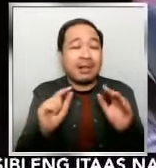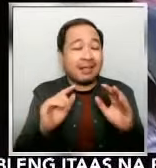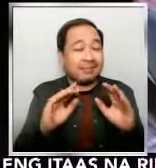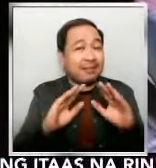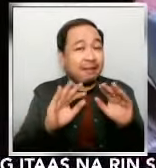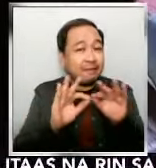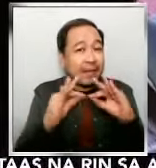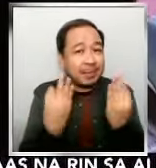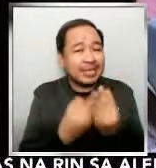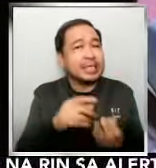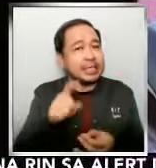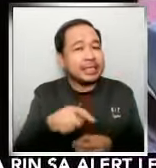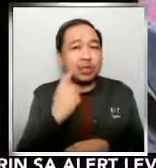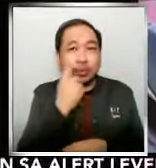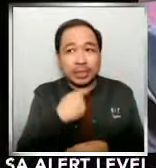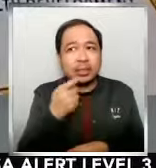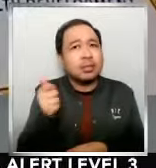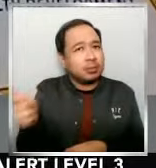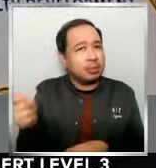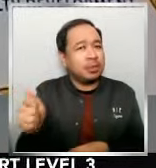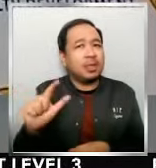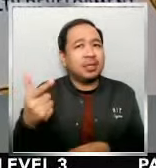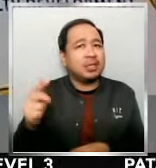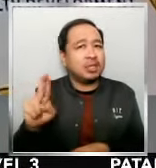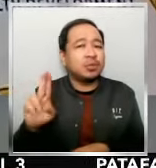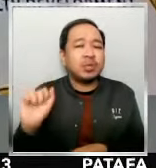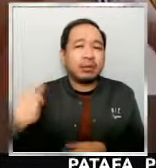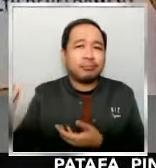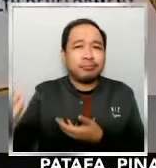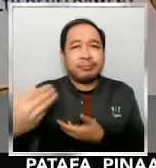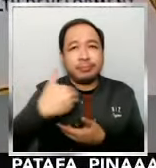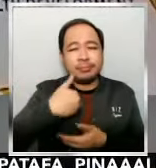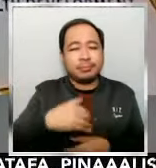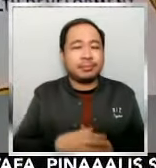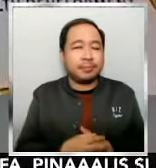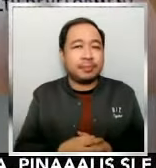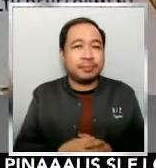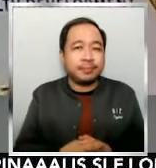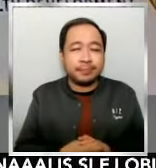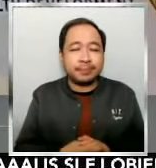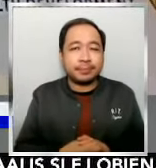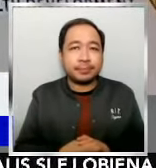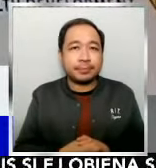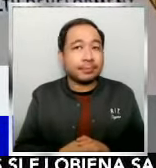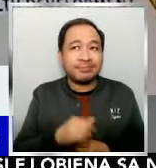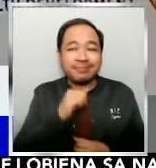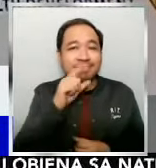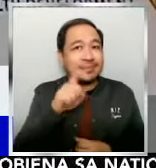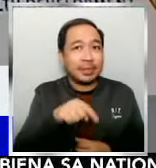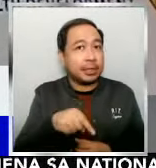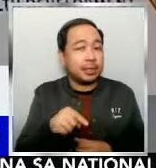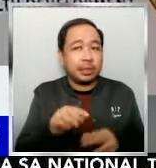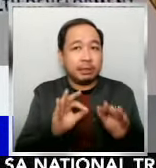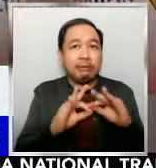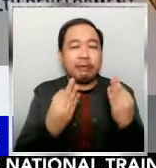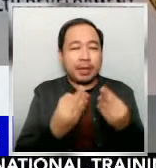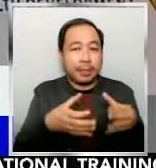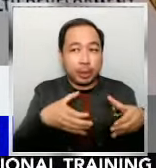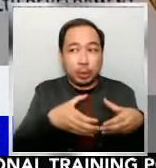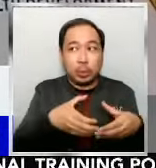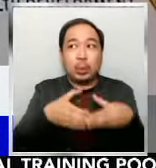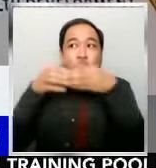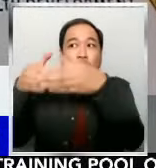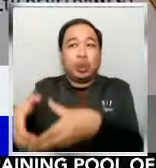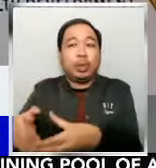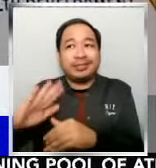pa raw sila mismo ang dayuhin. Kesa naman sila ipaalisin mo, pumunta sa swabbing facility, baka ma-spread